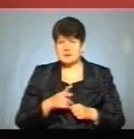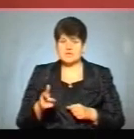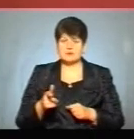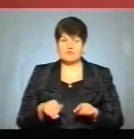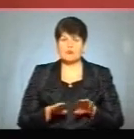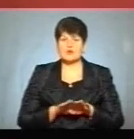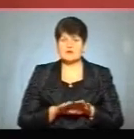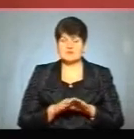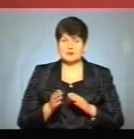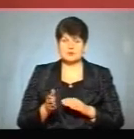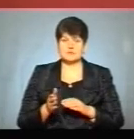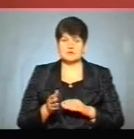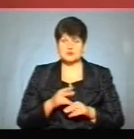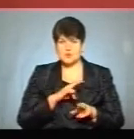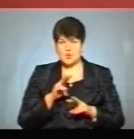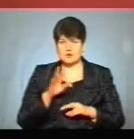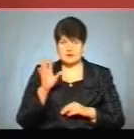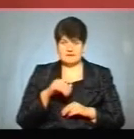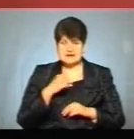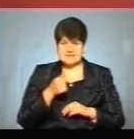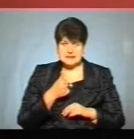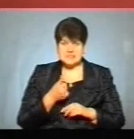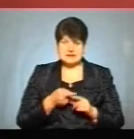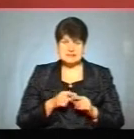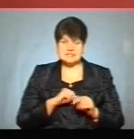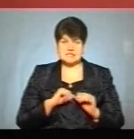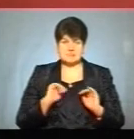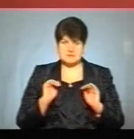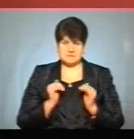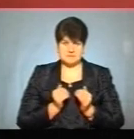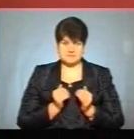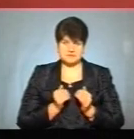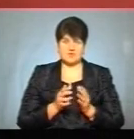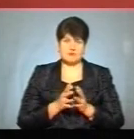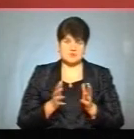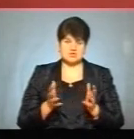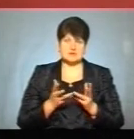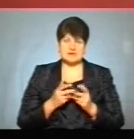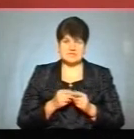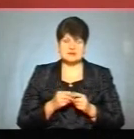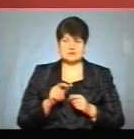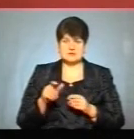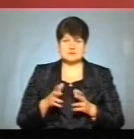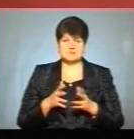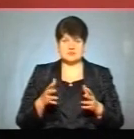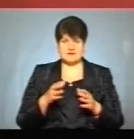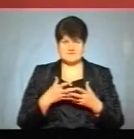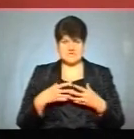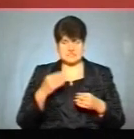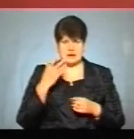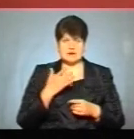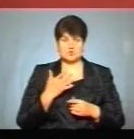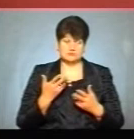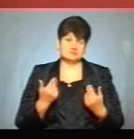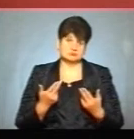порівняно з огляду на весь рік, як правило, найменше. Тобто в основному кількість вакансій збільшується на весну-літо, так? Ну, завжди